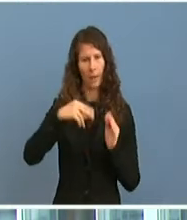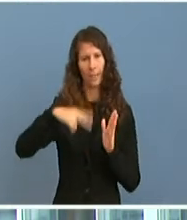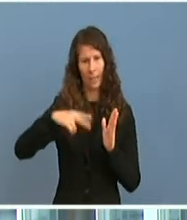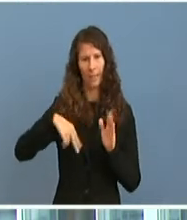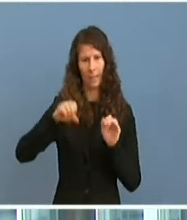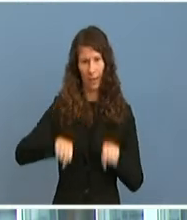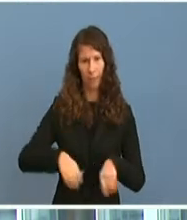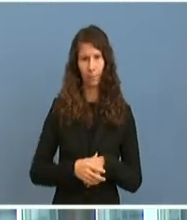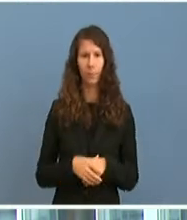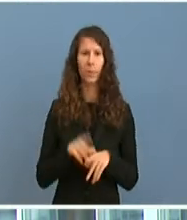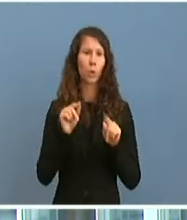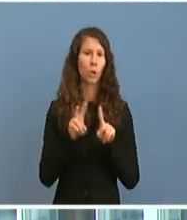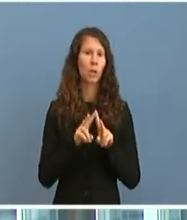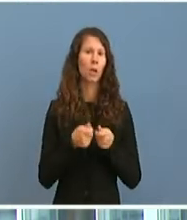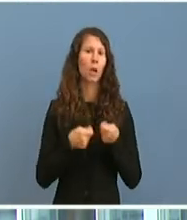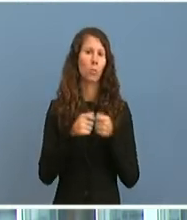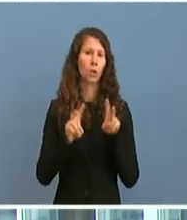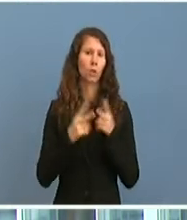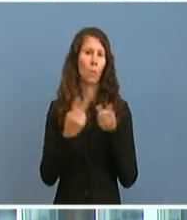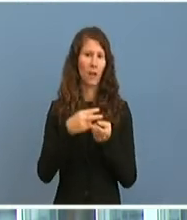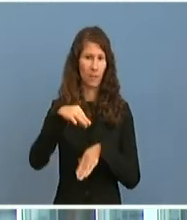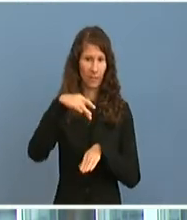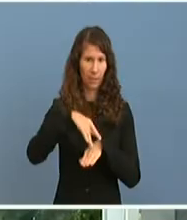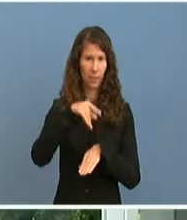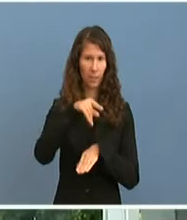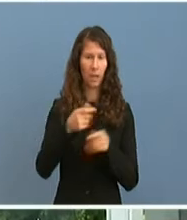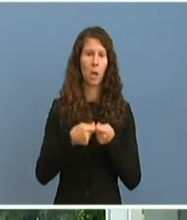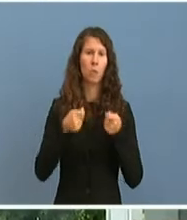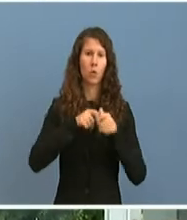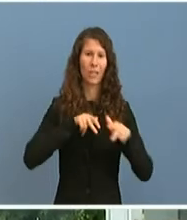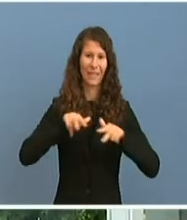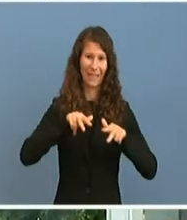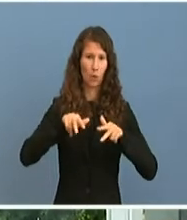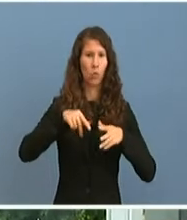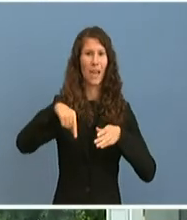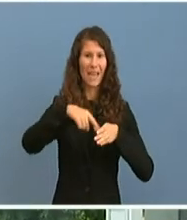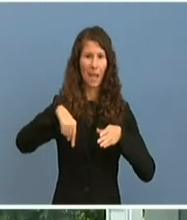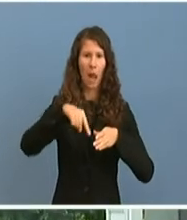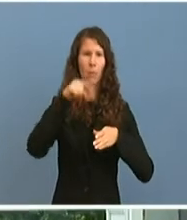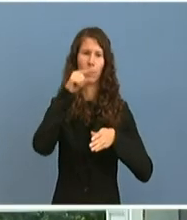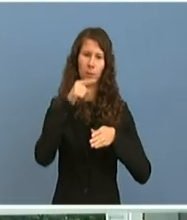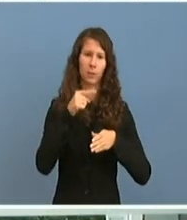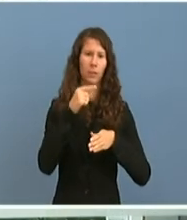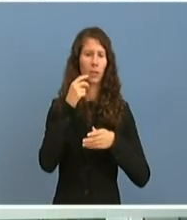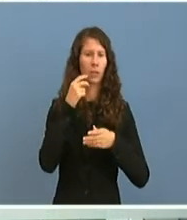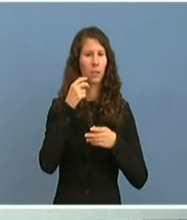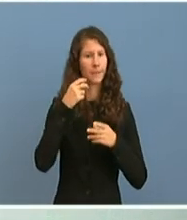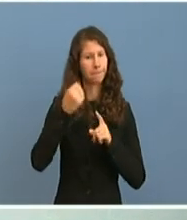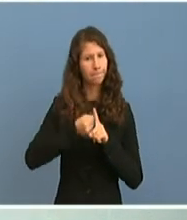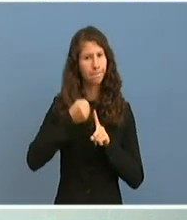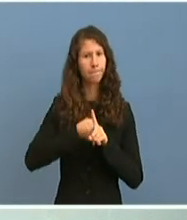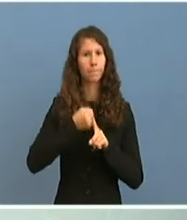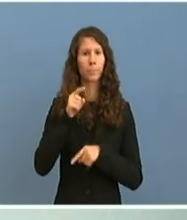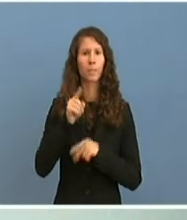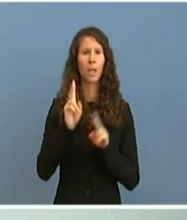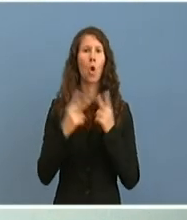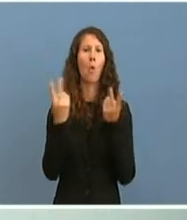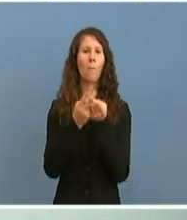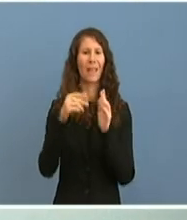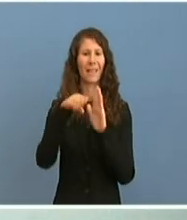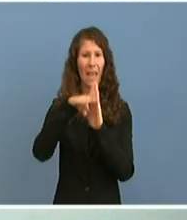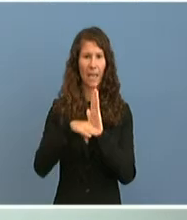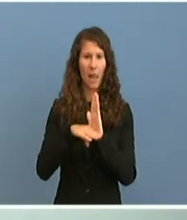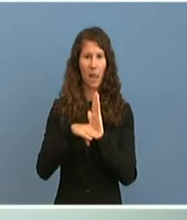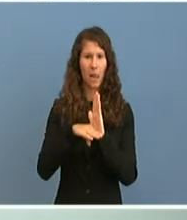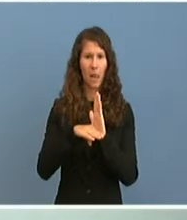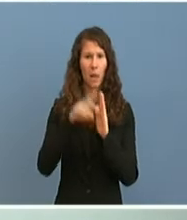dass die Bundesumweltministerin sich zunächst einmal innerhalb der Bundesregierung dafür einsetzt, dass die Umweltregeln nicht länger Regeln